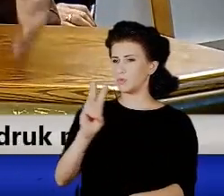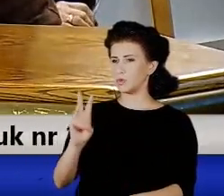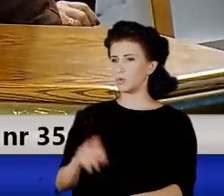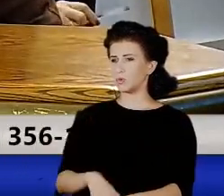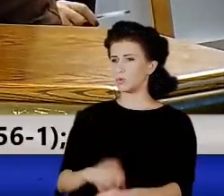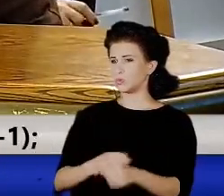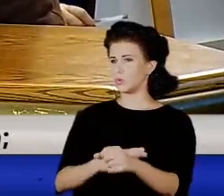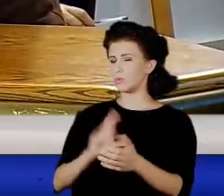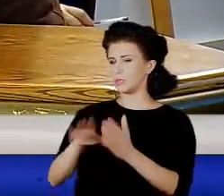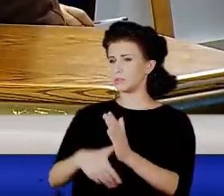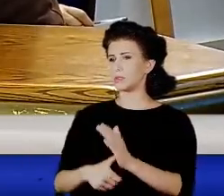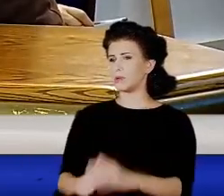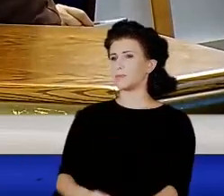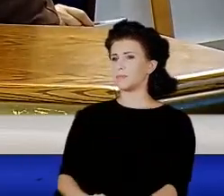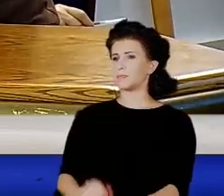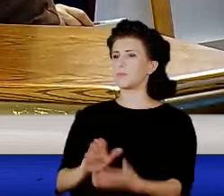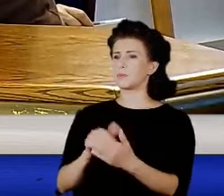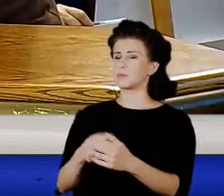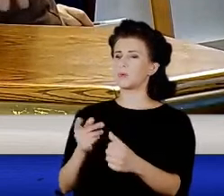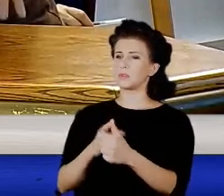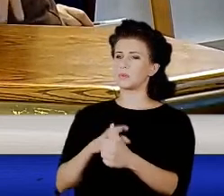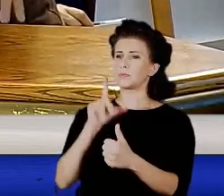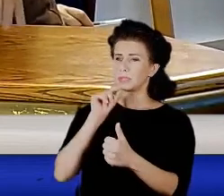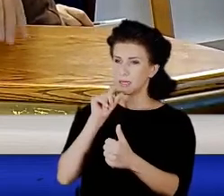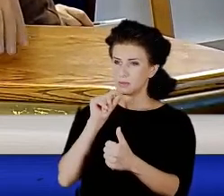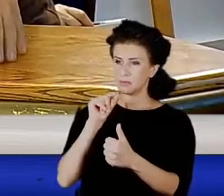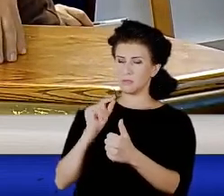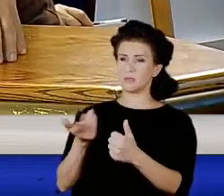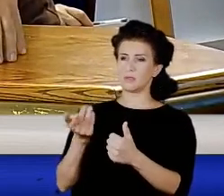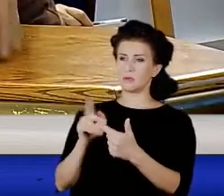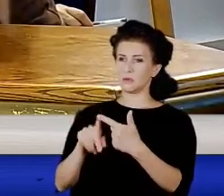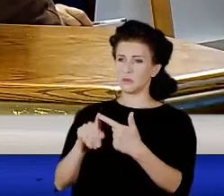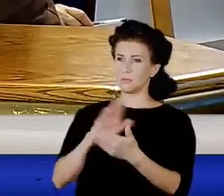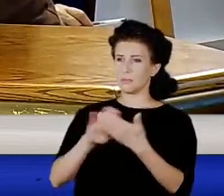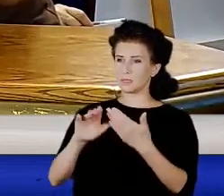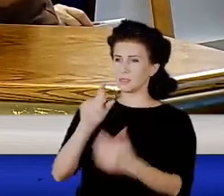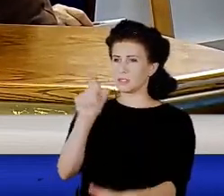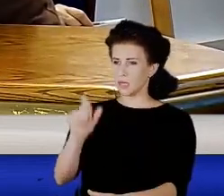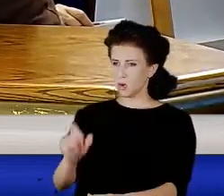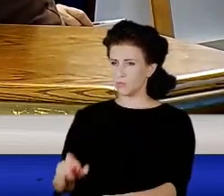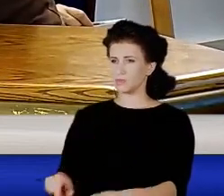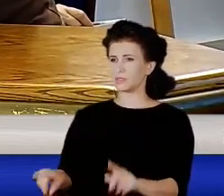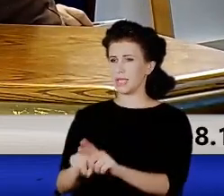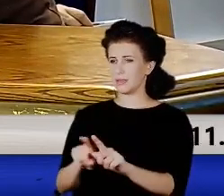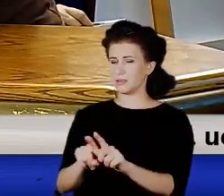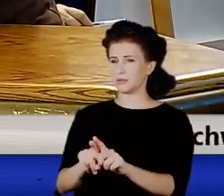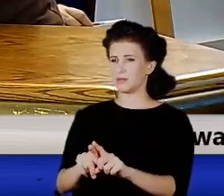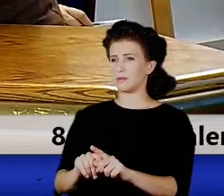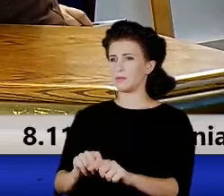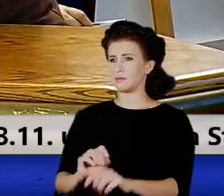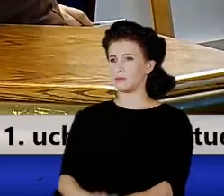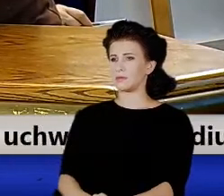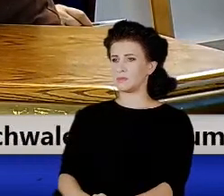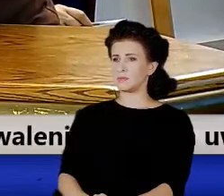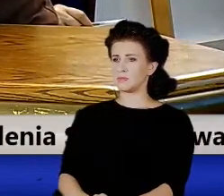o ptakach, o bezkręgowcach, że fragmentacja tego terenu będzie interwencją nie na skalę 25%,